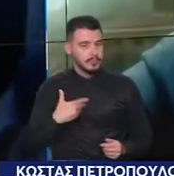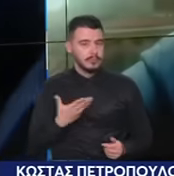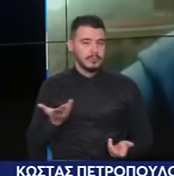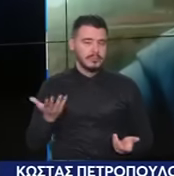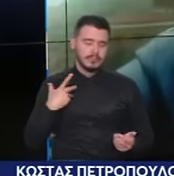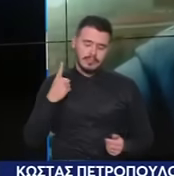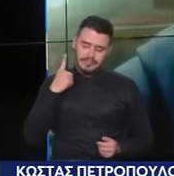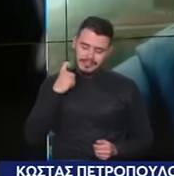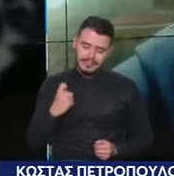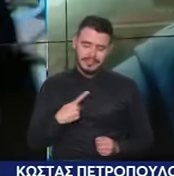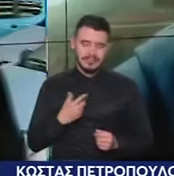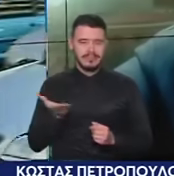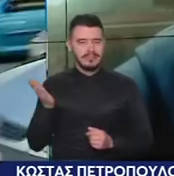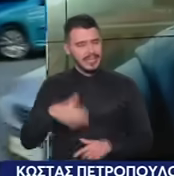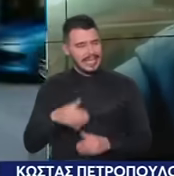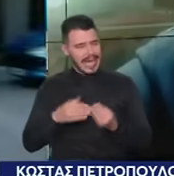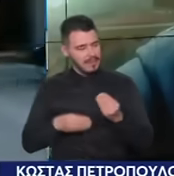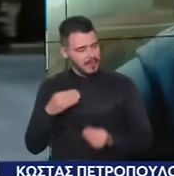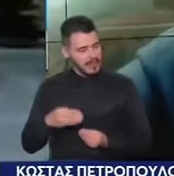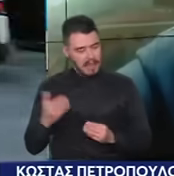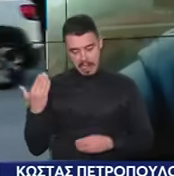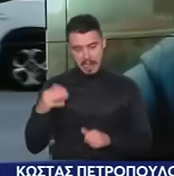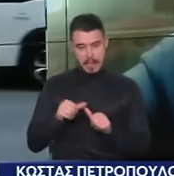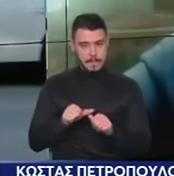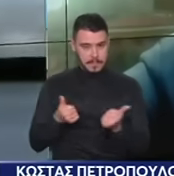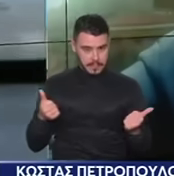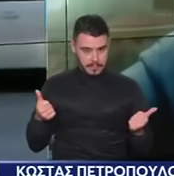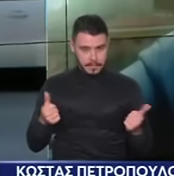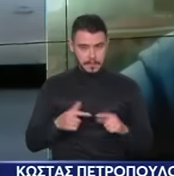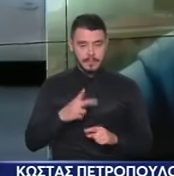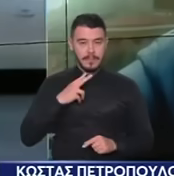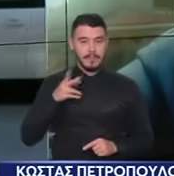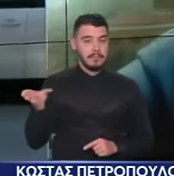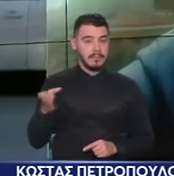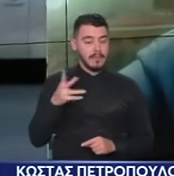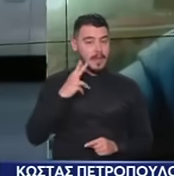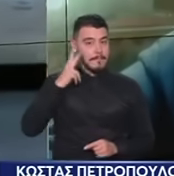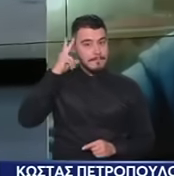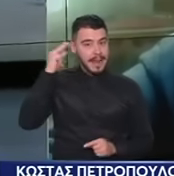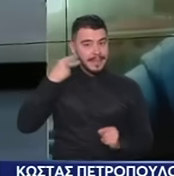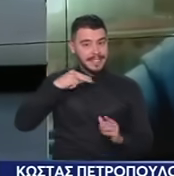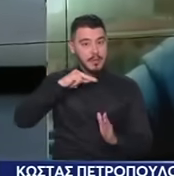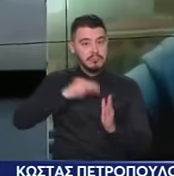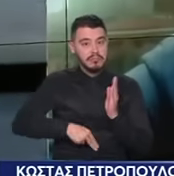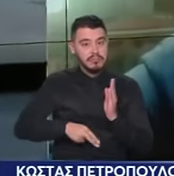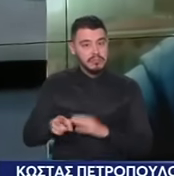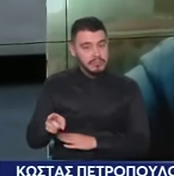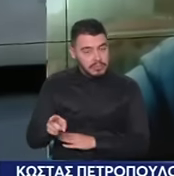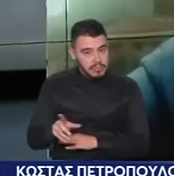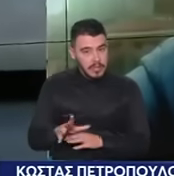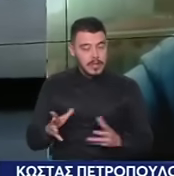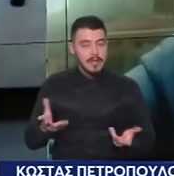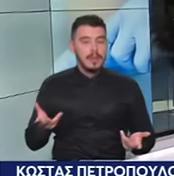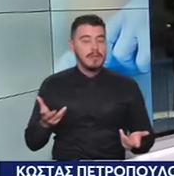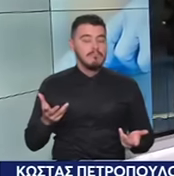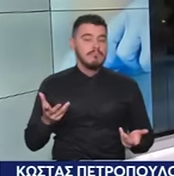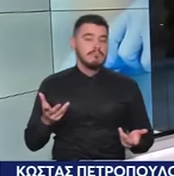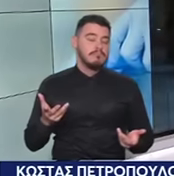αντιμετώπιζε, είχε χωρίσει πρόσφατα, είχε πάει και στο πανεπιστήμιο και φοιτούσε, απέκτησε την ΠΕ κατηγορία και πιστεύαμε